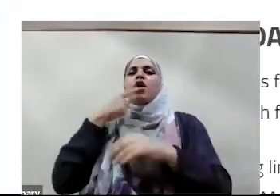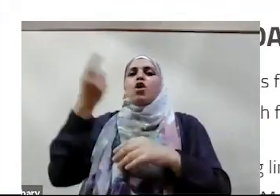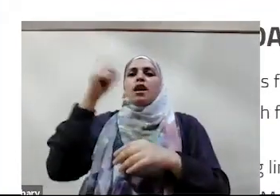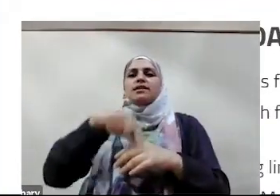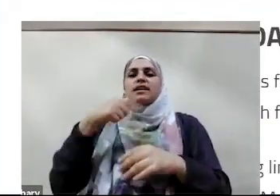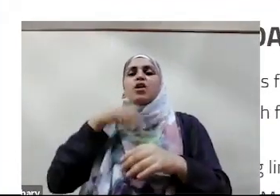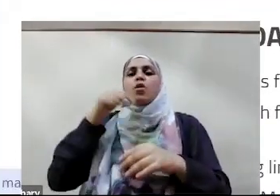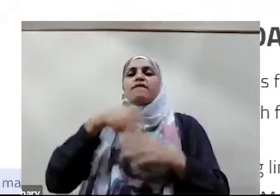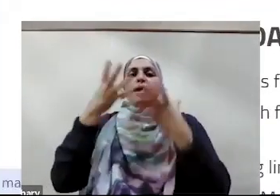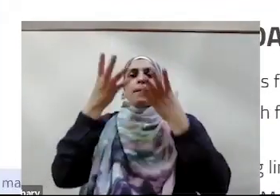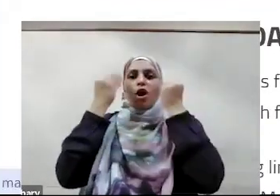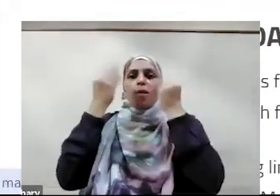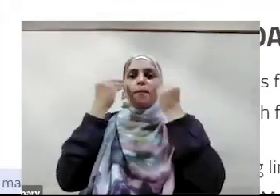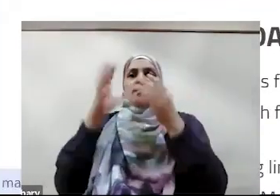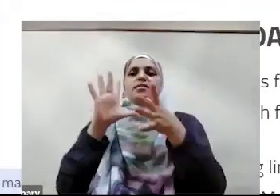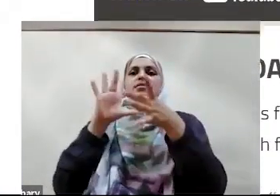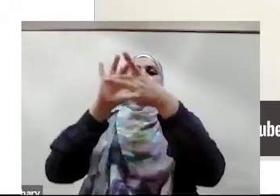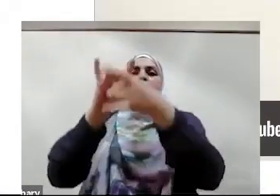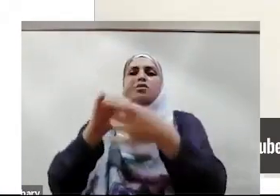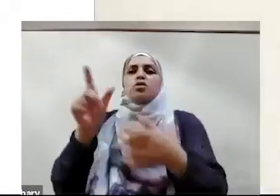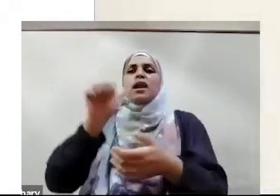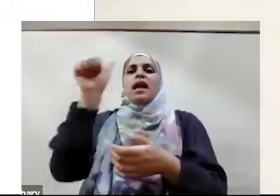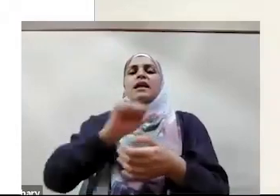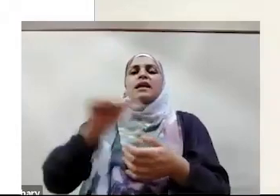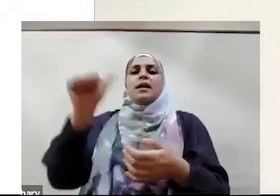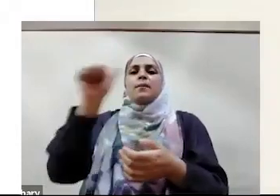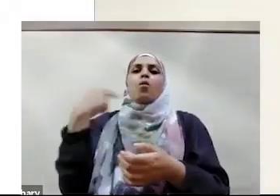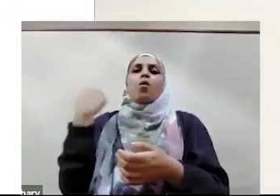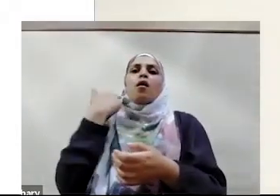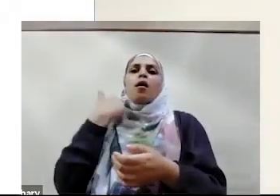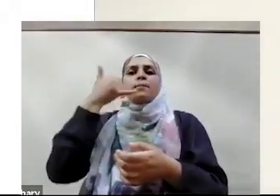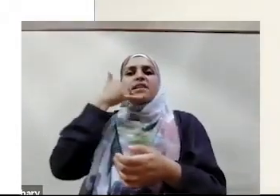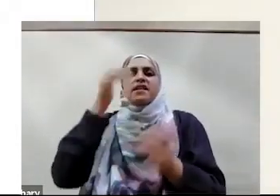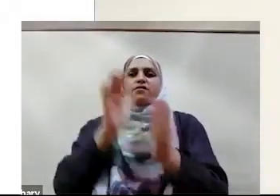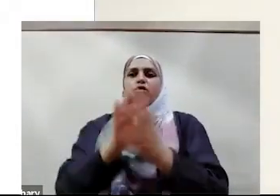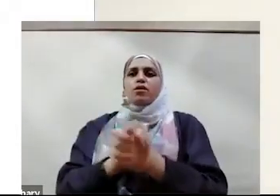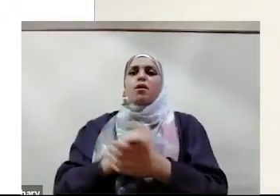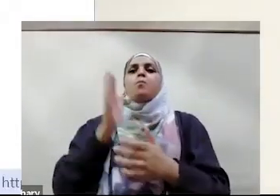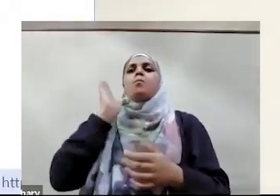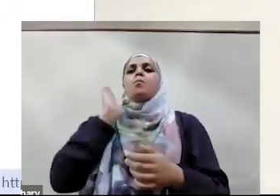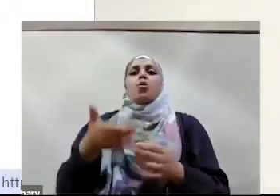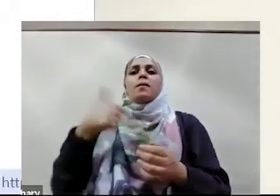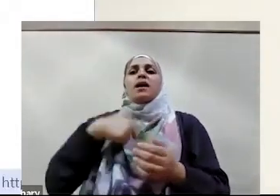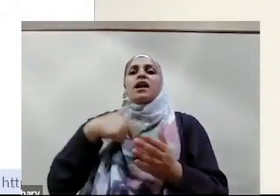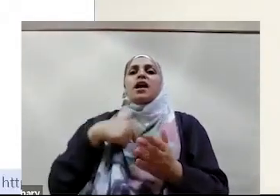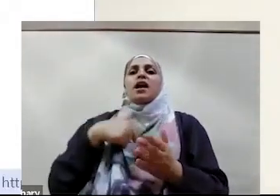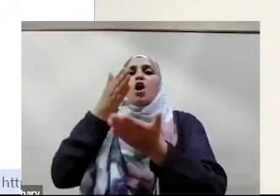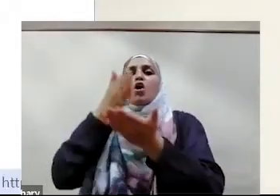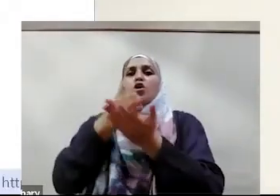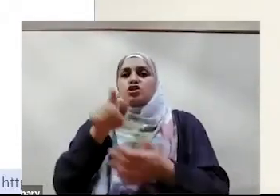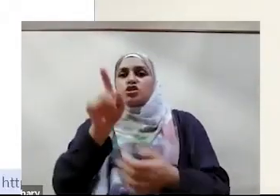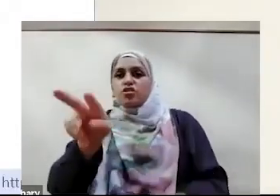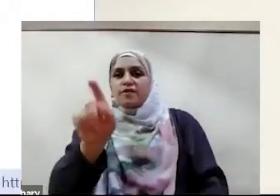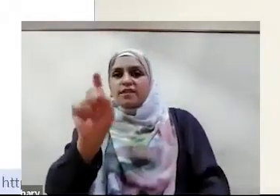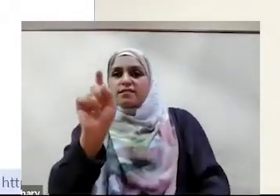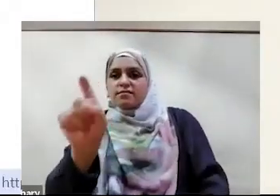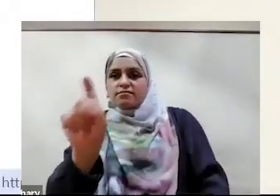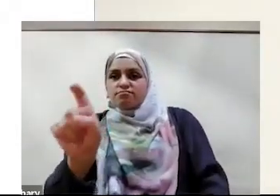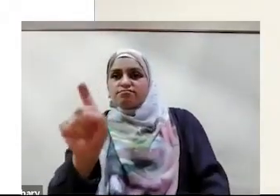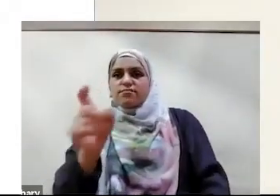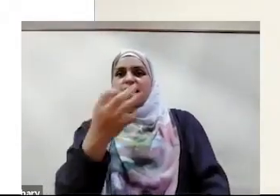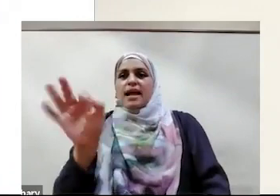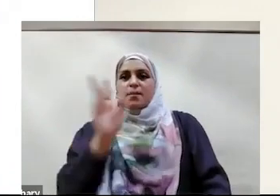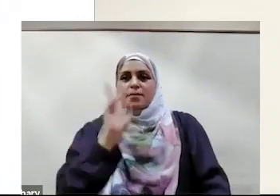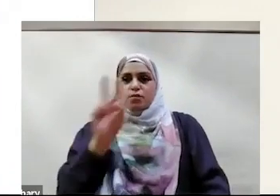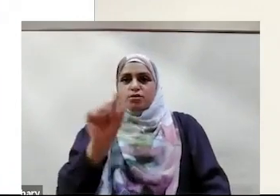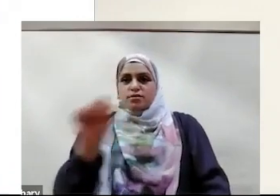ومعلومات التواصل اللي هما الايميل ورقم التليفون. اقدر ان انا ادخل من هنا من click here to start an application